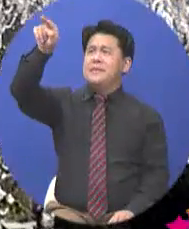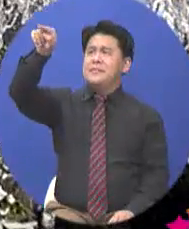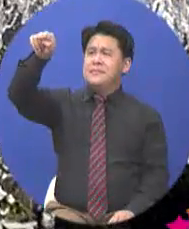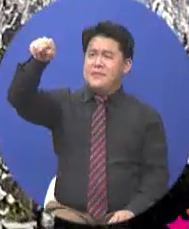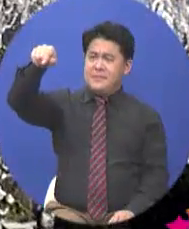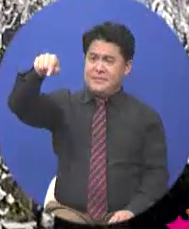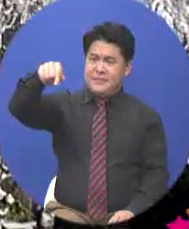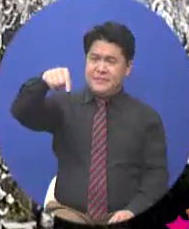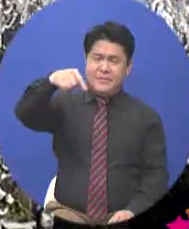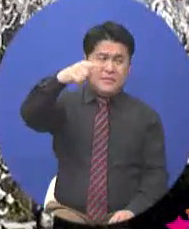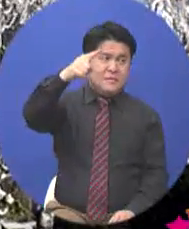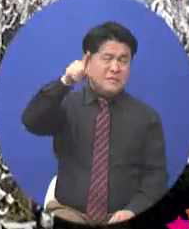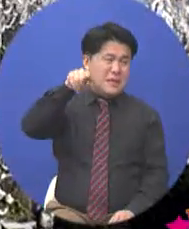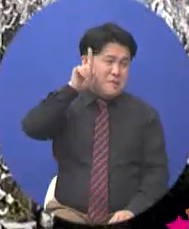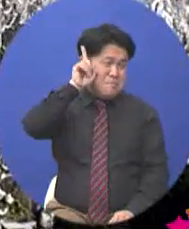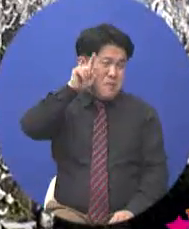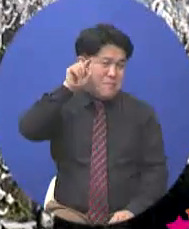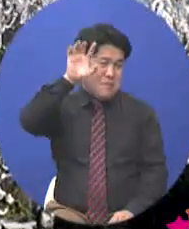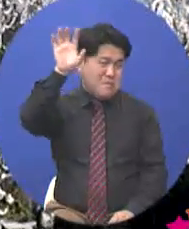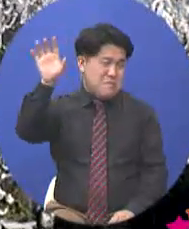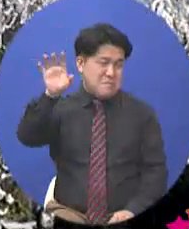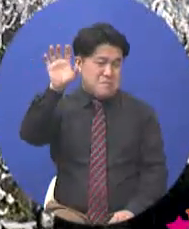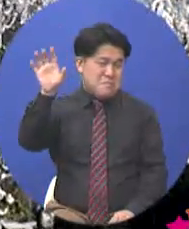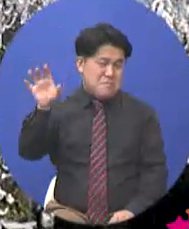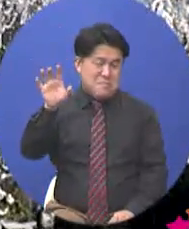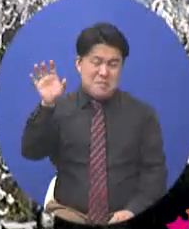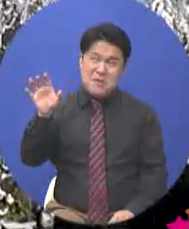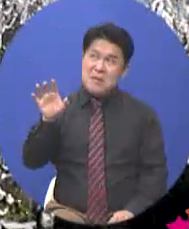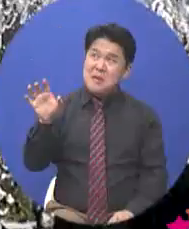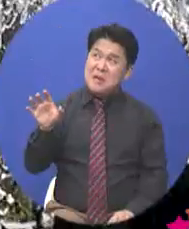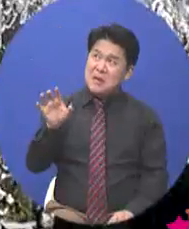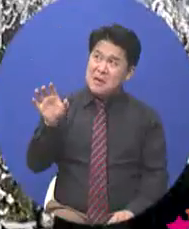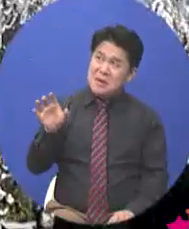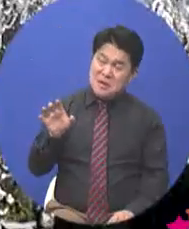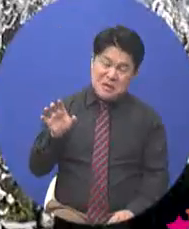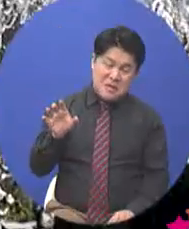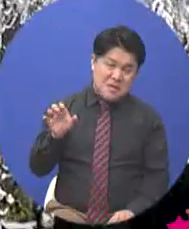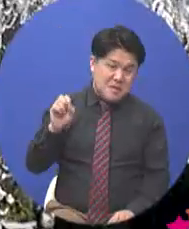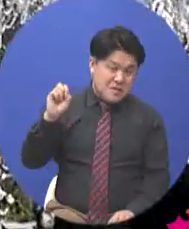기대 바늘처럼 돌고 돌다가